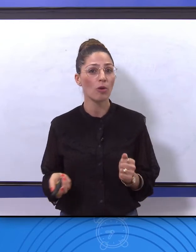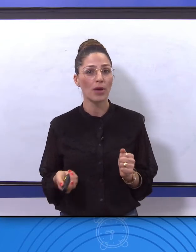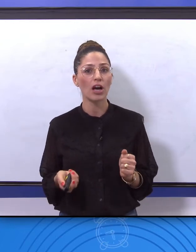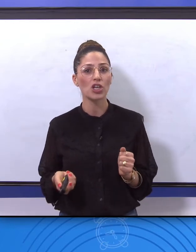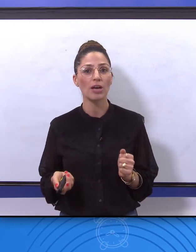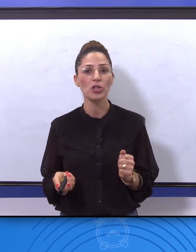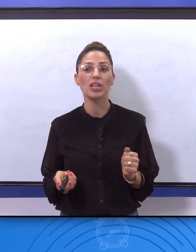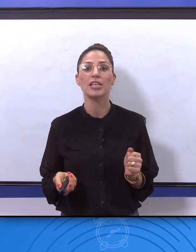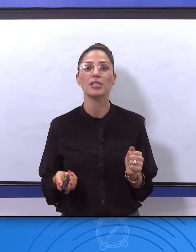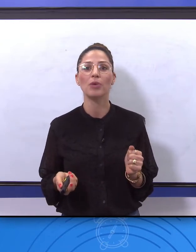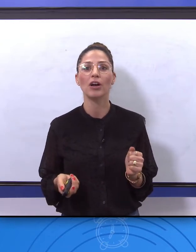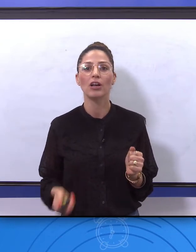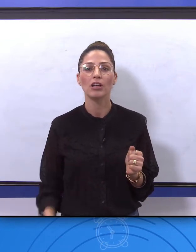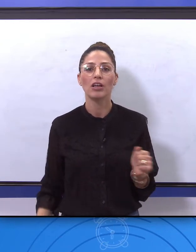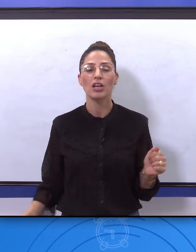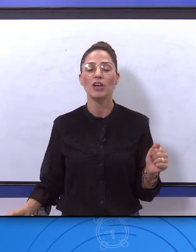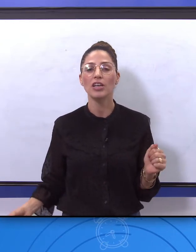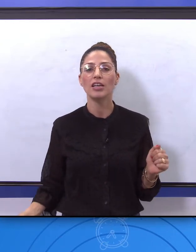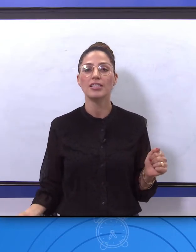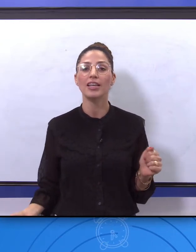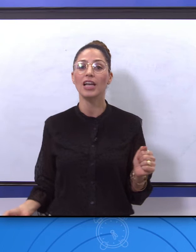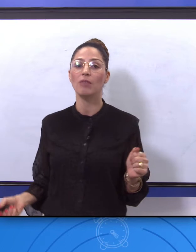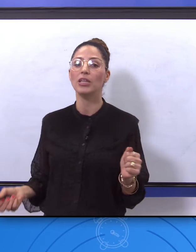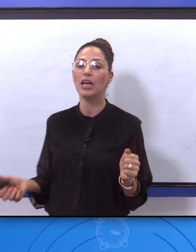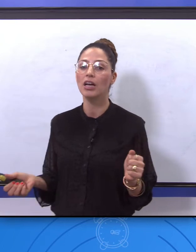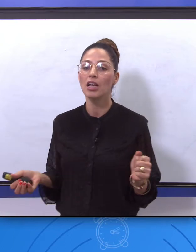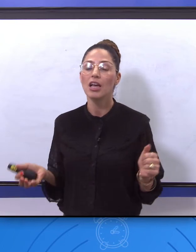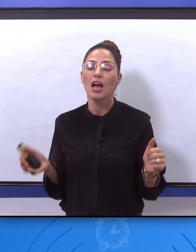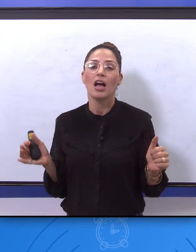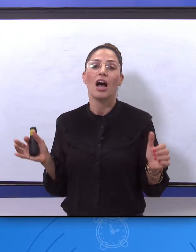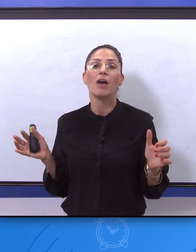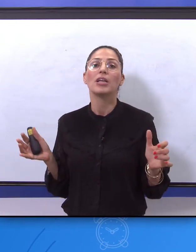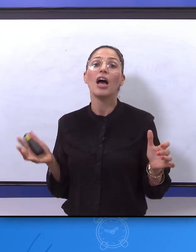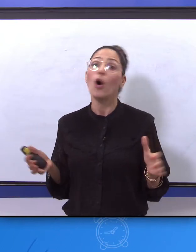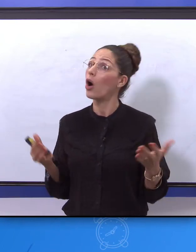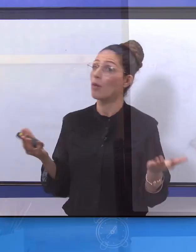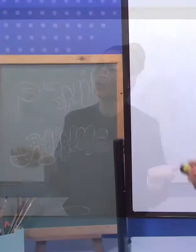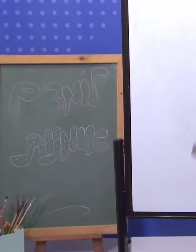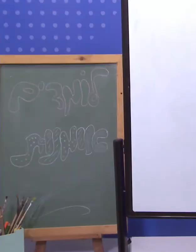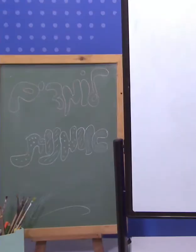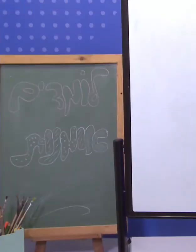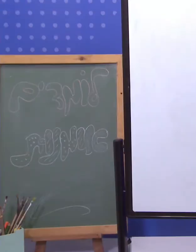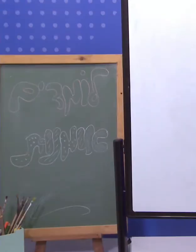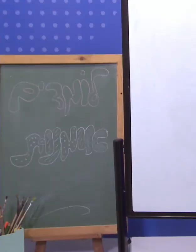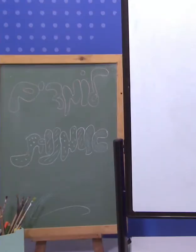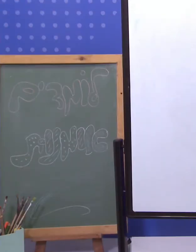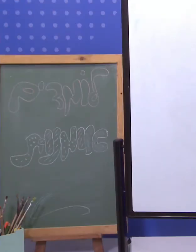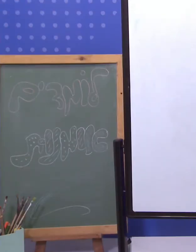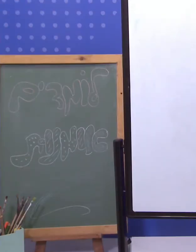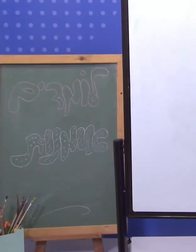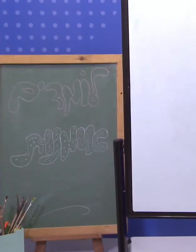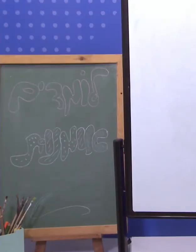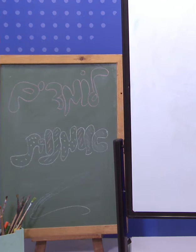למה קוראים לו פרח השמש? אני אסביר. עכשיו אני אייצג את החמנייה. החמנייה או החמנית מסתכלת תמיד